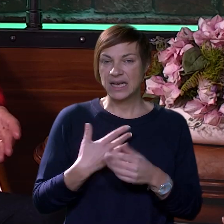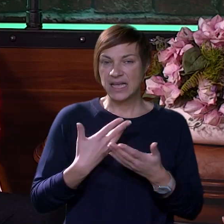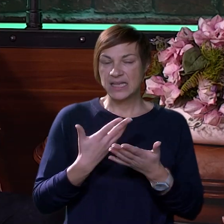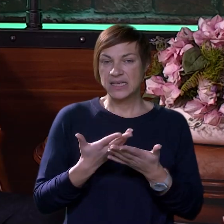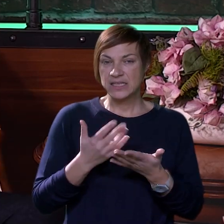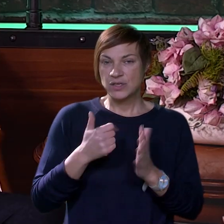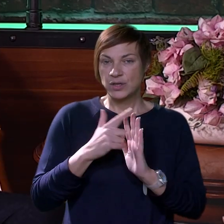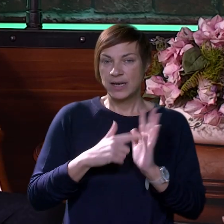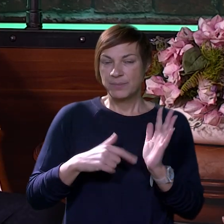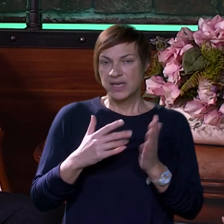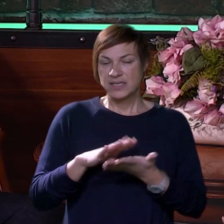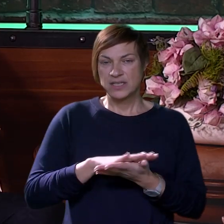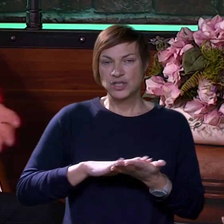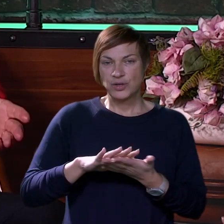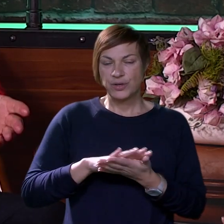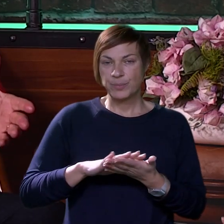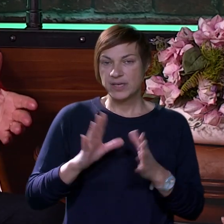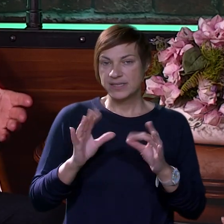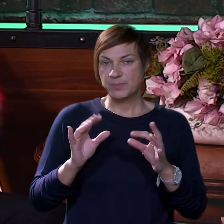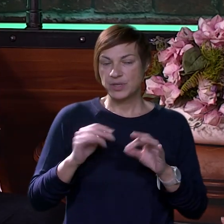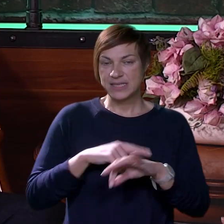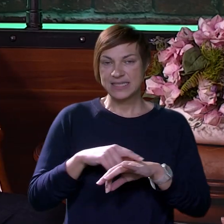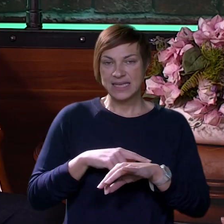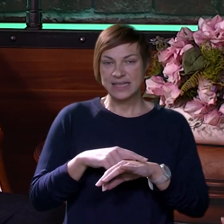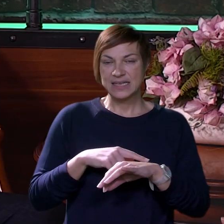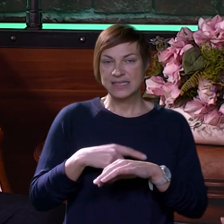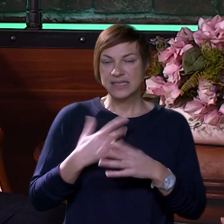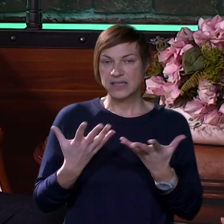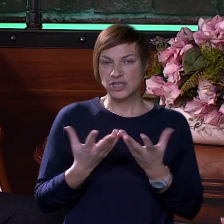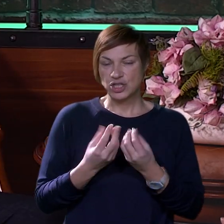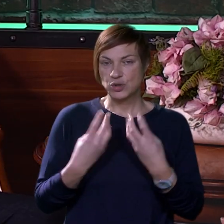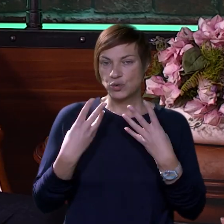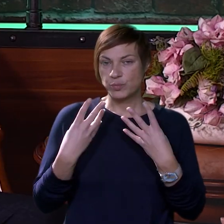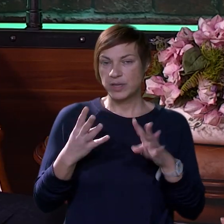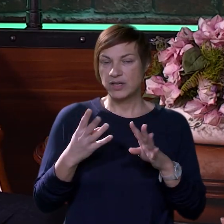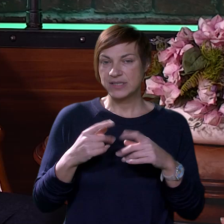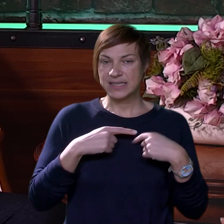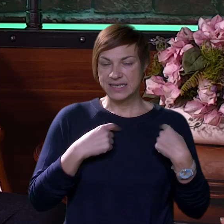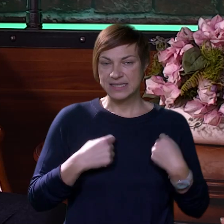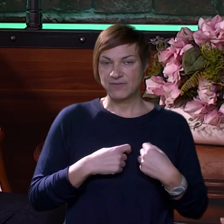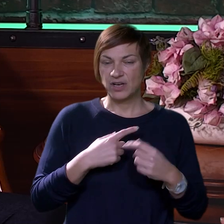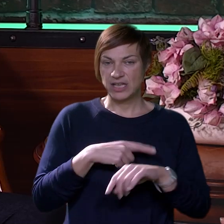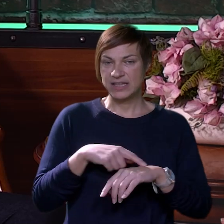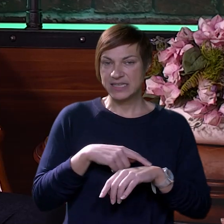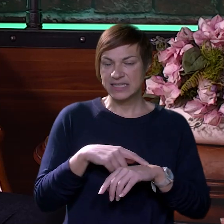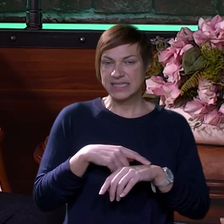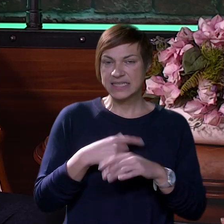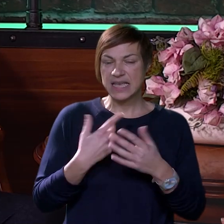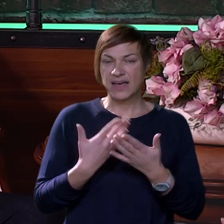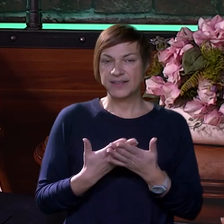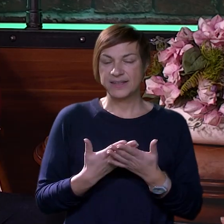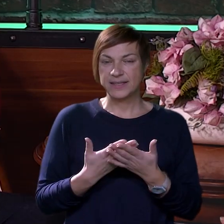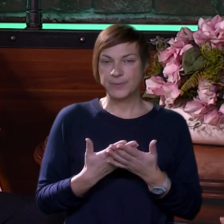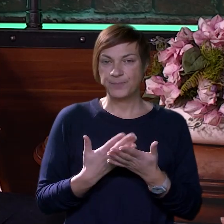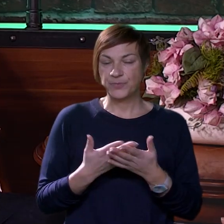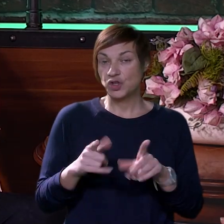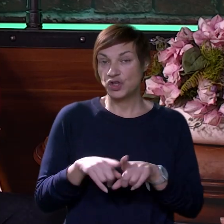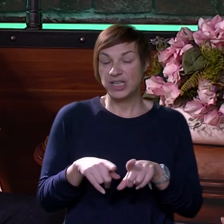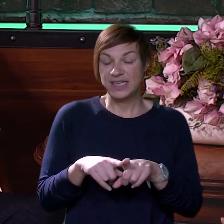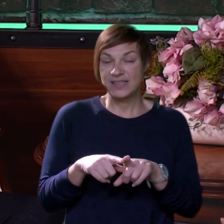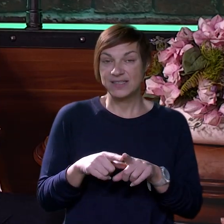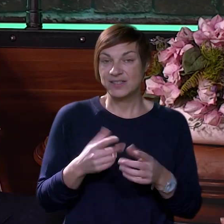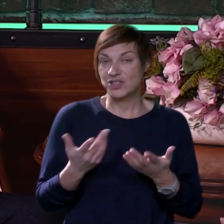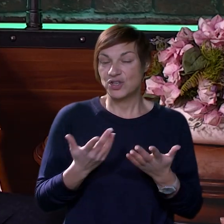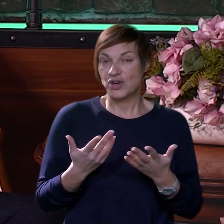njima na mjesečnoj bazi po 10 sati, jel? Tako da su oni skupili 80 volonterskih sati. I to vam je